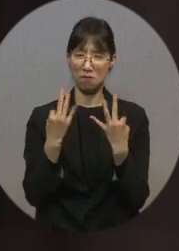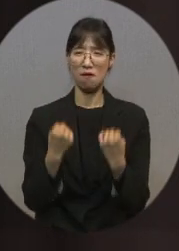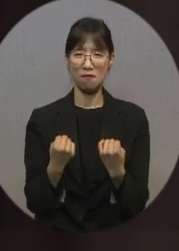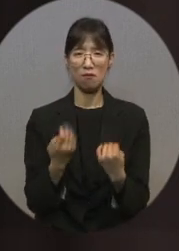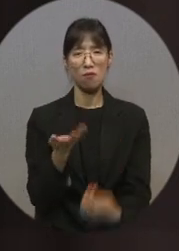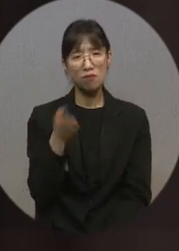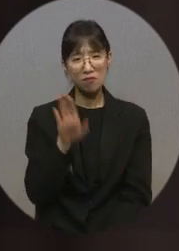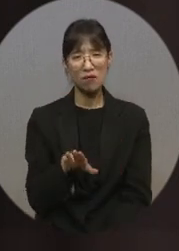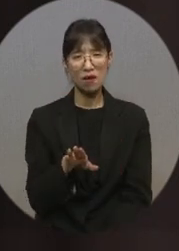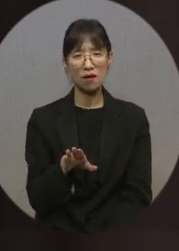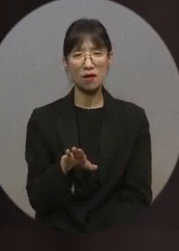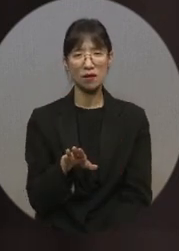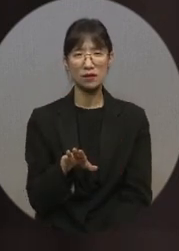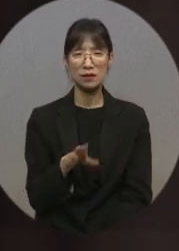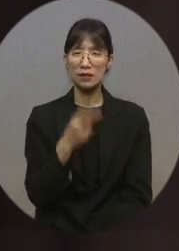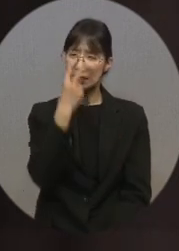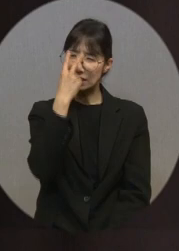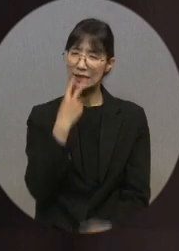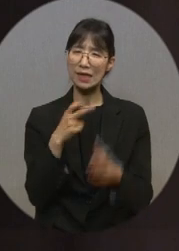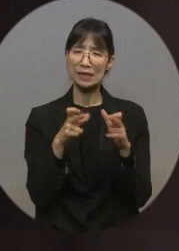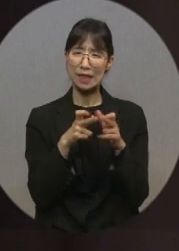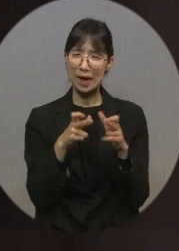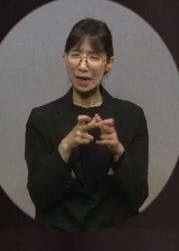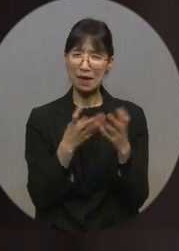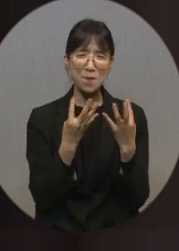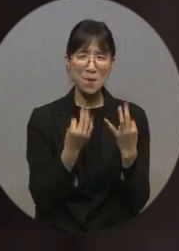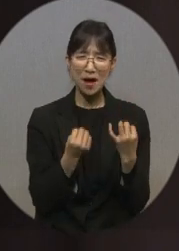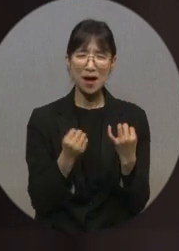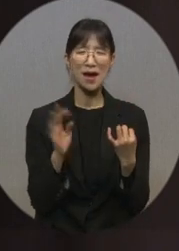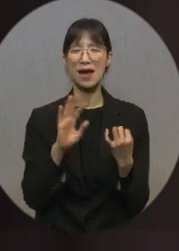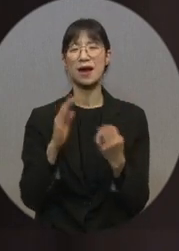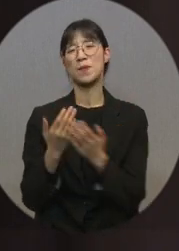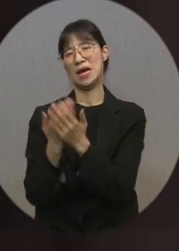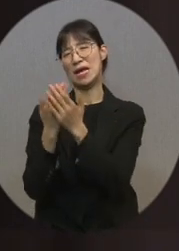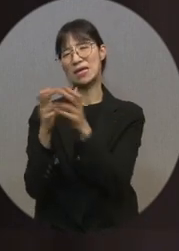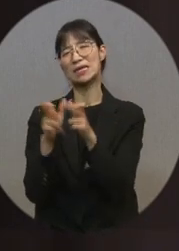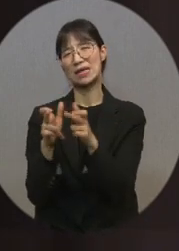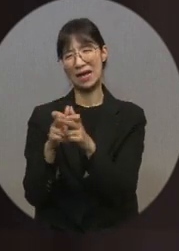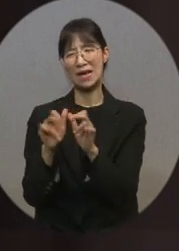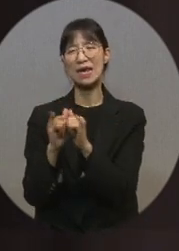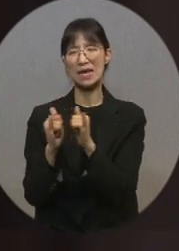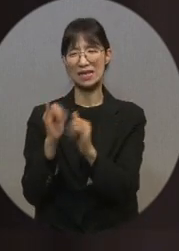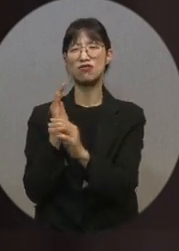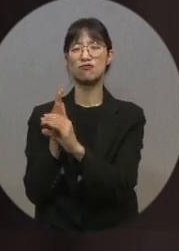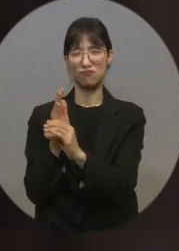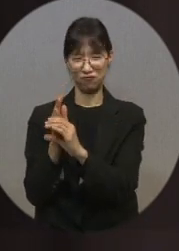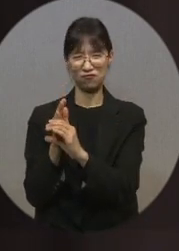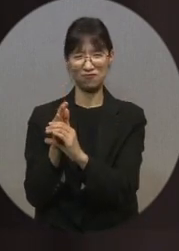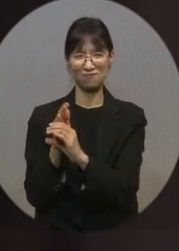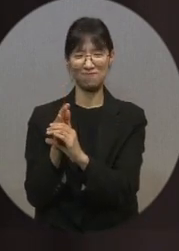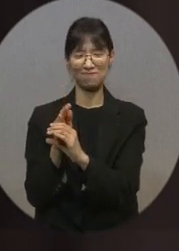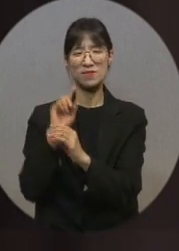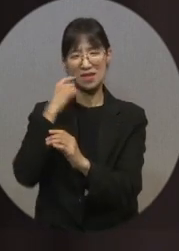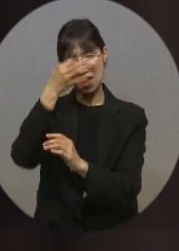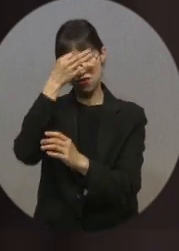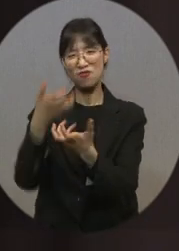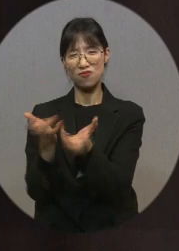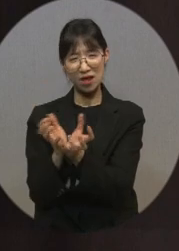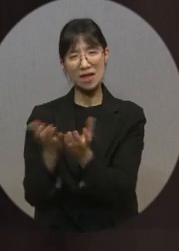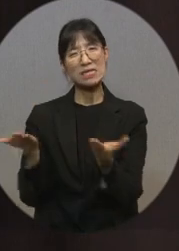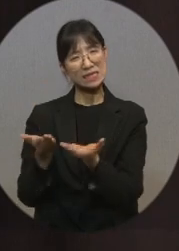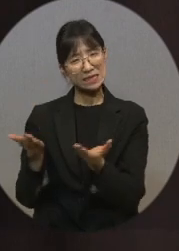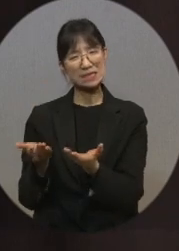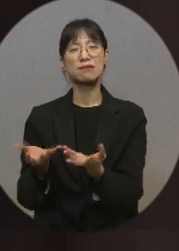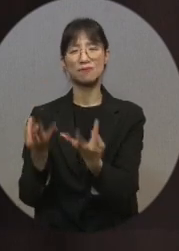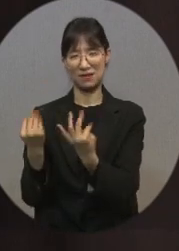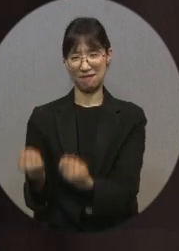해보는데, 확실히 시각장애인들보다는 발달장애인분들 위주의 그런 예술단? 직장? 뭐